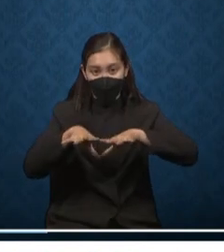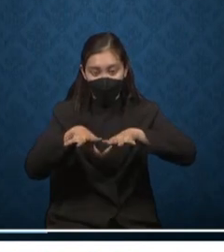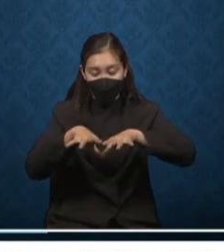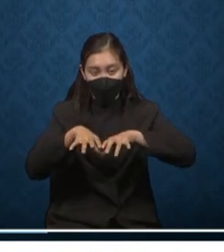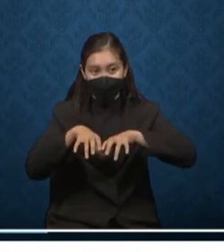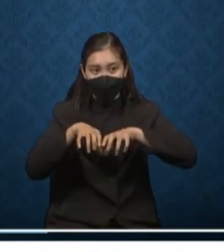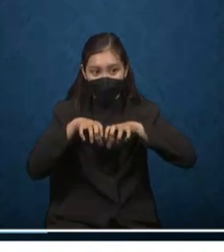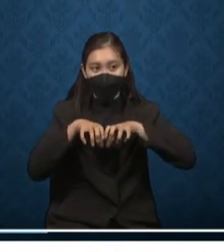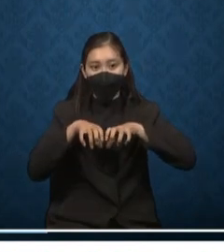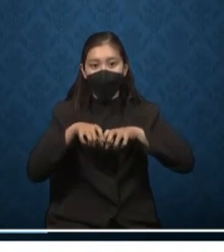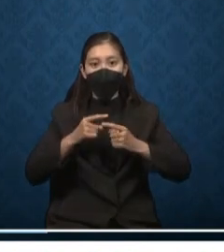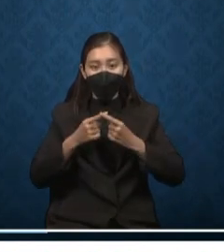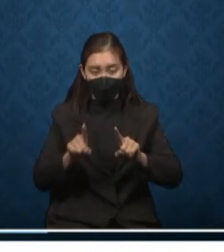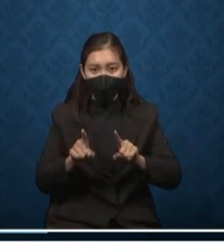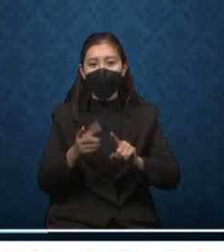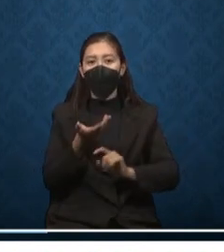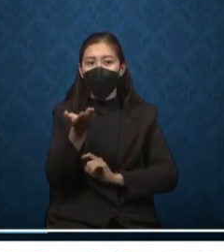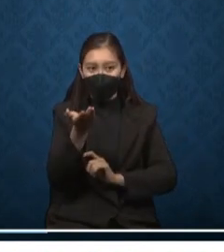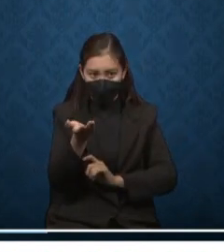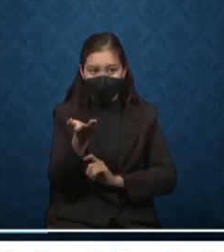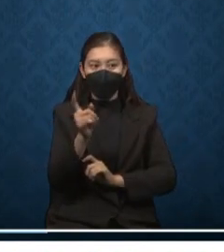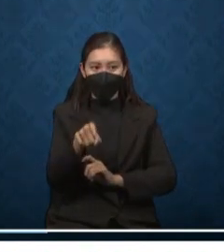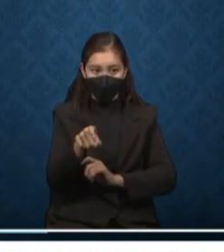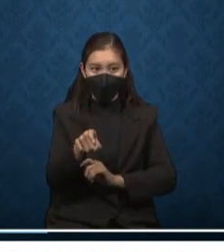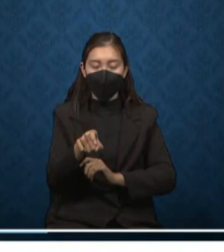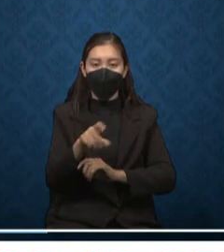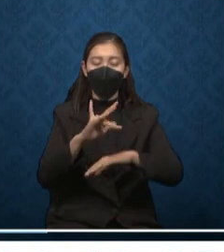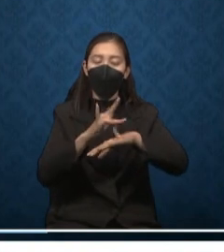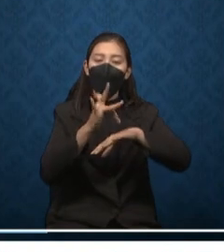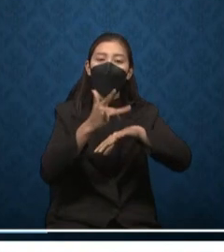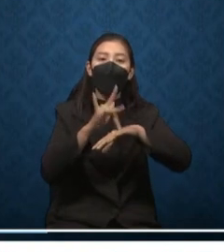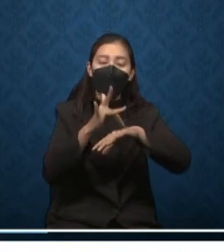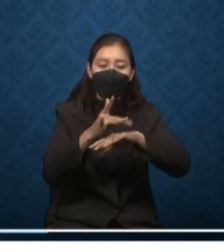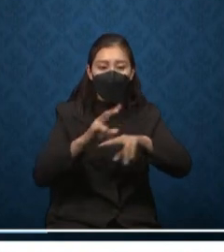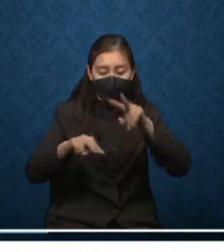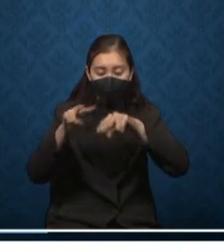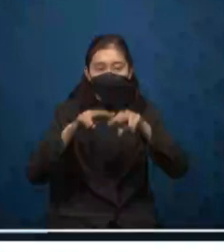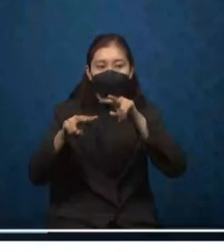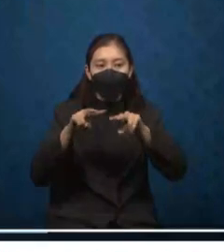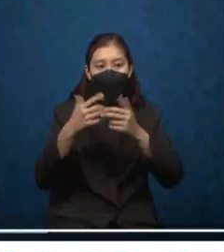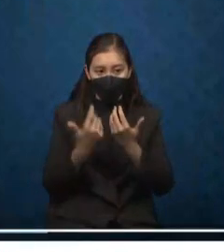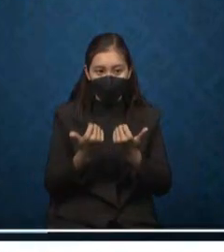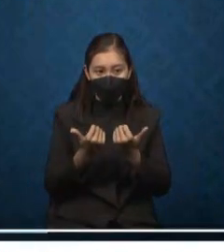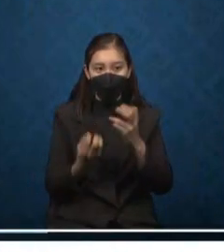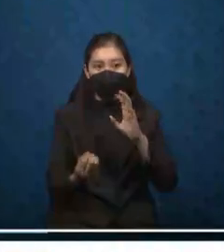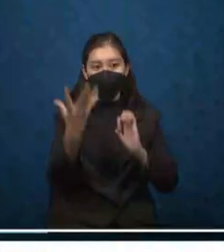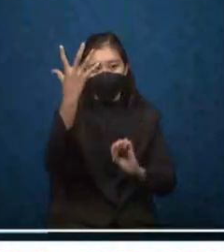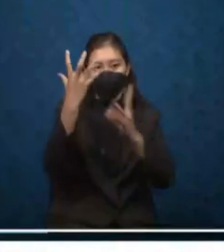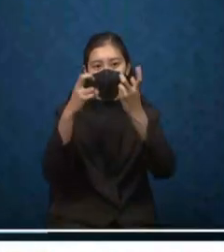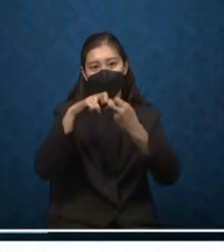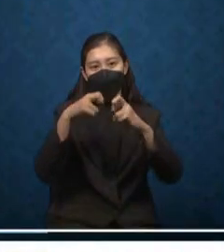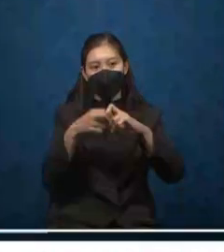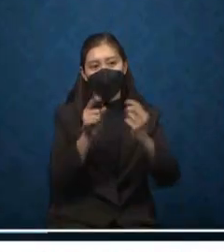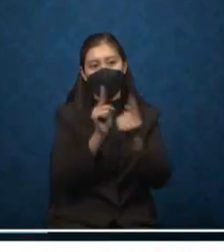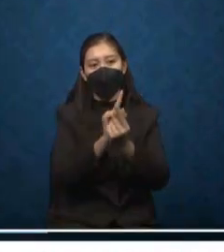คุ้มครองด้วยพลังของธรรมชาติที่สมดุลกันระหว่างกันเองปัจจุบันป่าชายเลนพบปัญหาในเรื่องของ